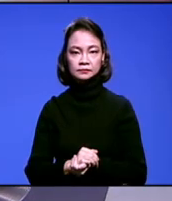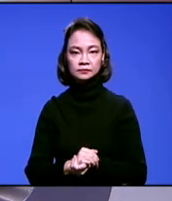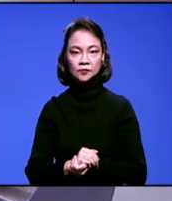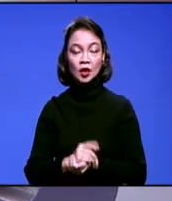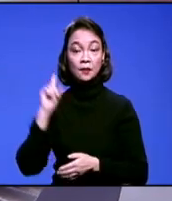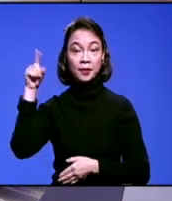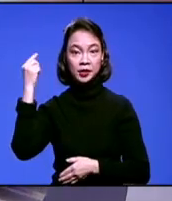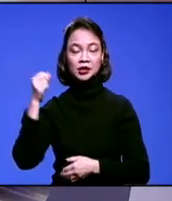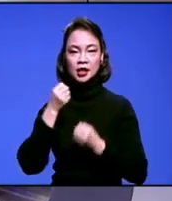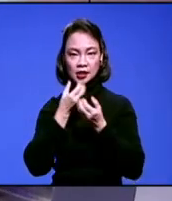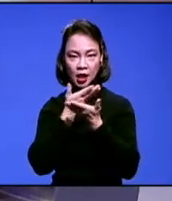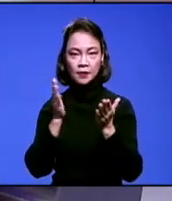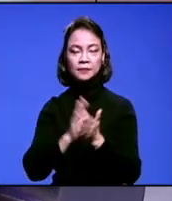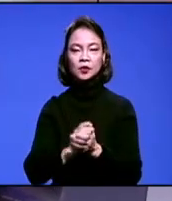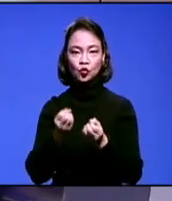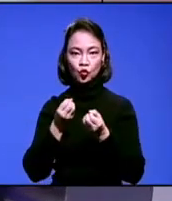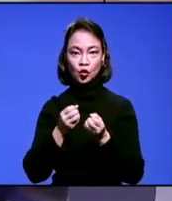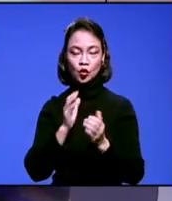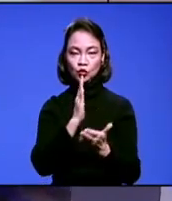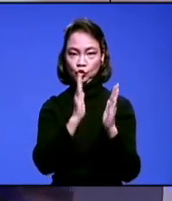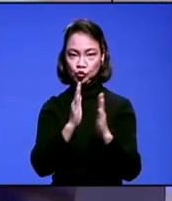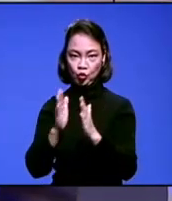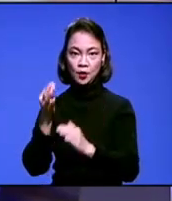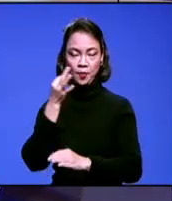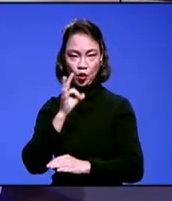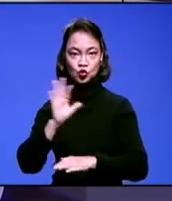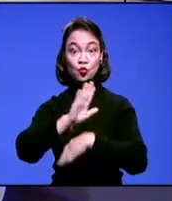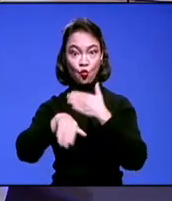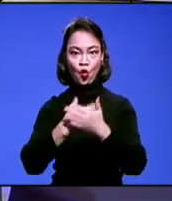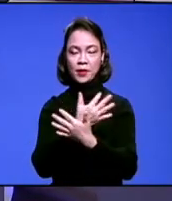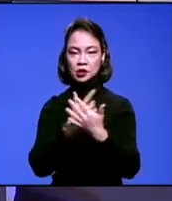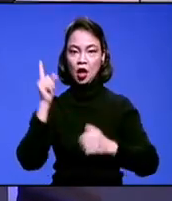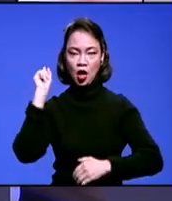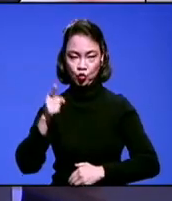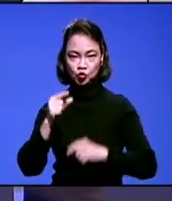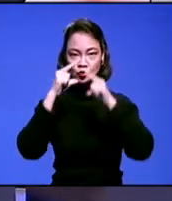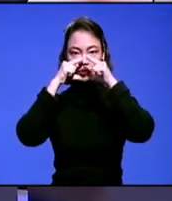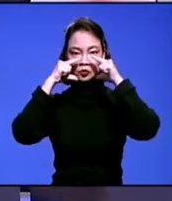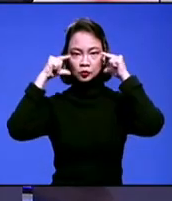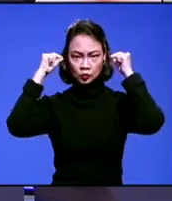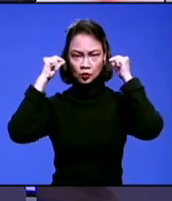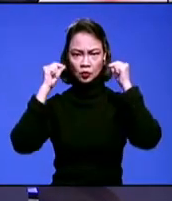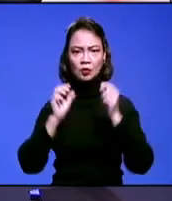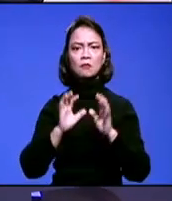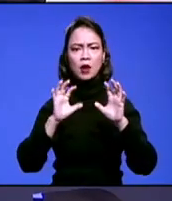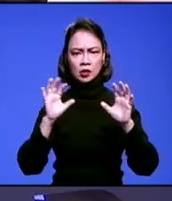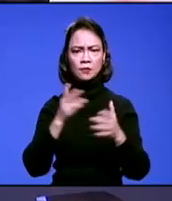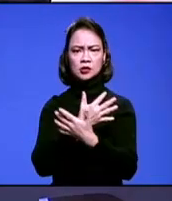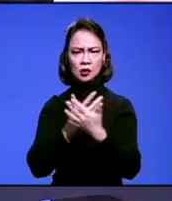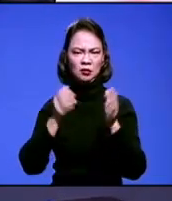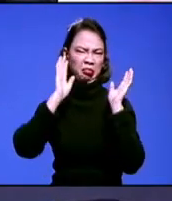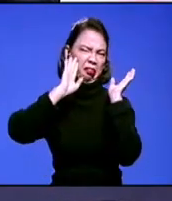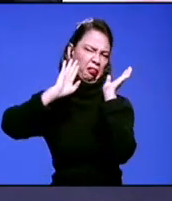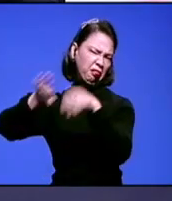Meski pemerintah telah mengumumkan aturan baru, seluruh kalangan masyarakat wajib bermasker, masih banyak warga yang